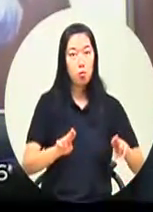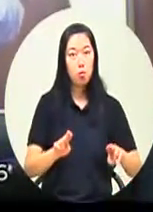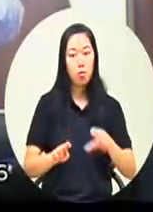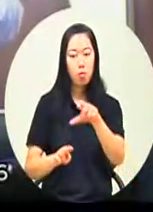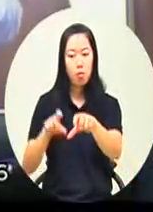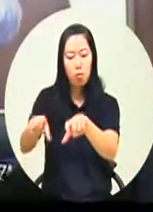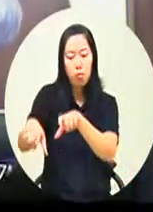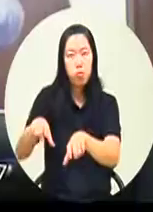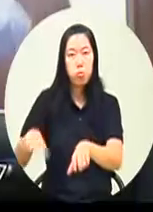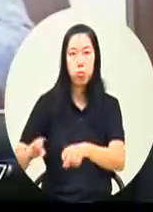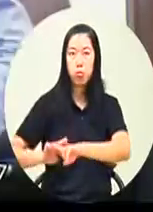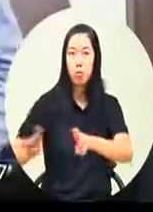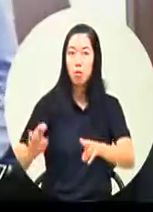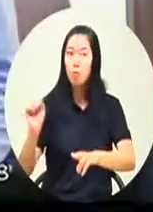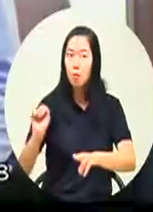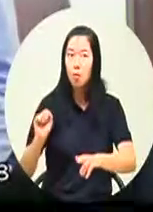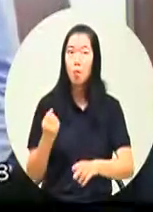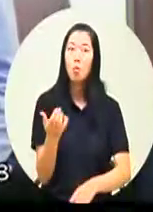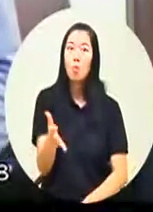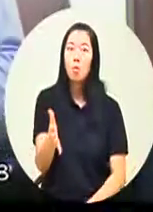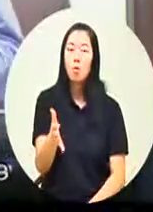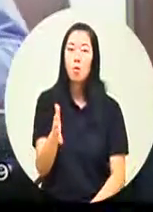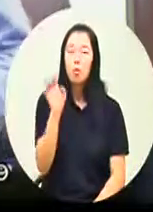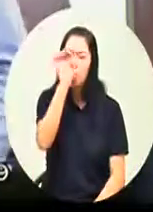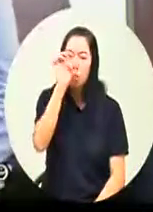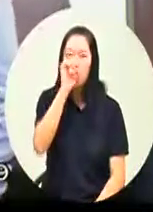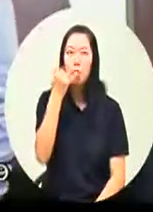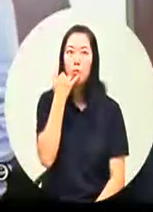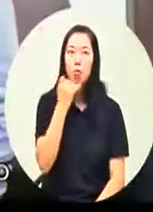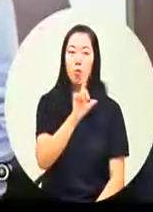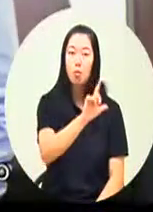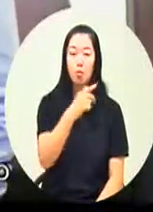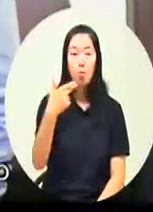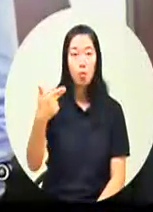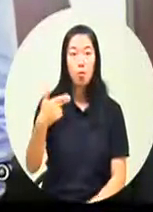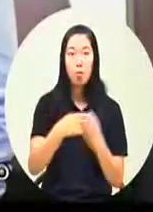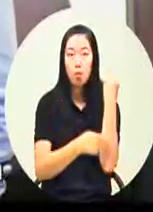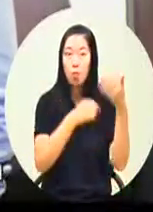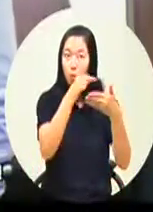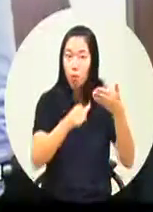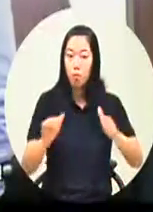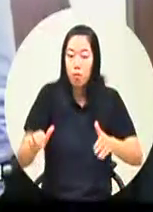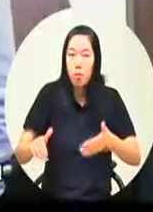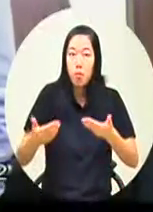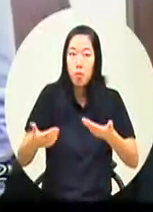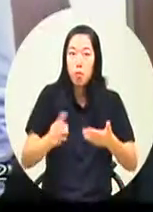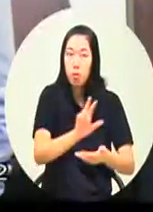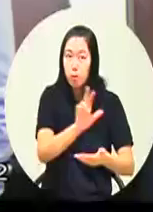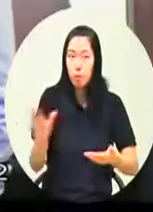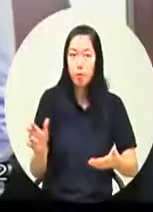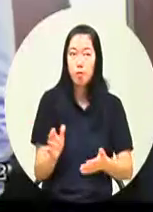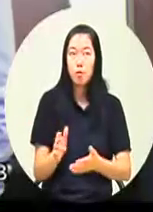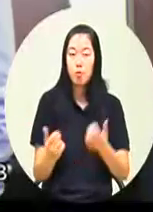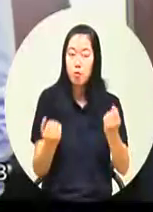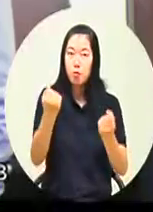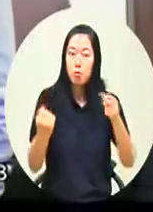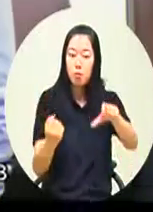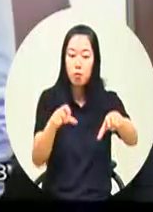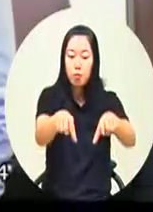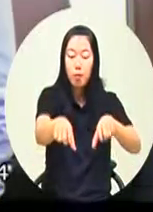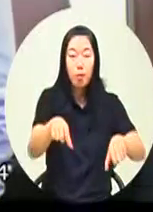轮？像欧洲就有一个 L7 的 7L 的一个法规哦，轻型的汽车四轮的，